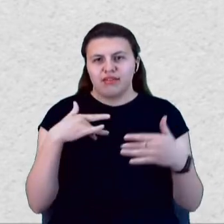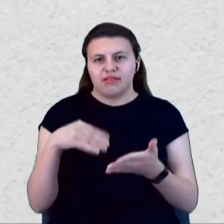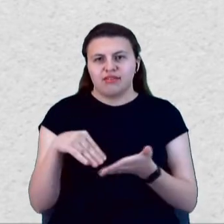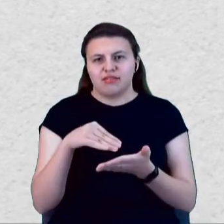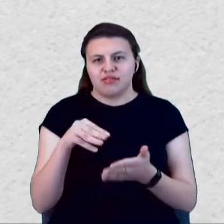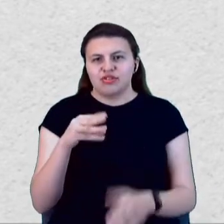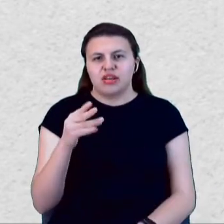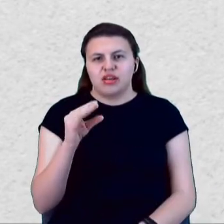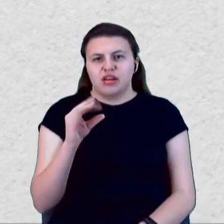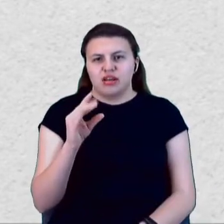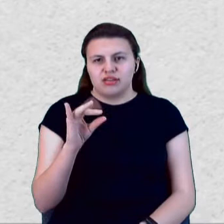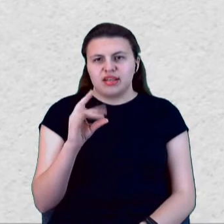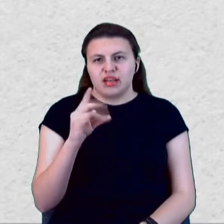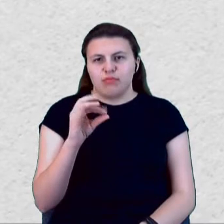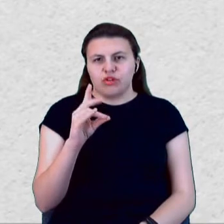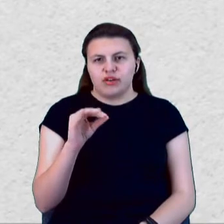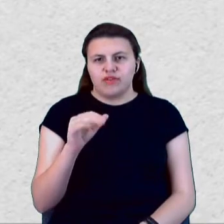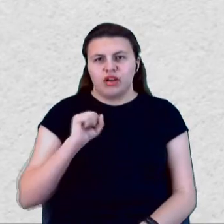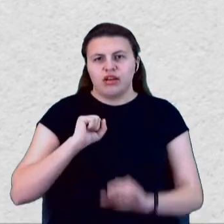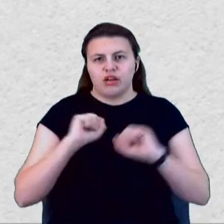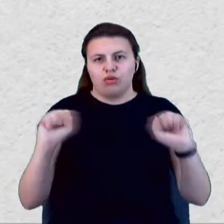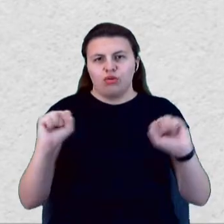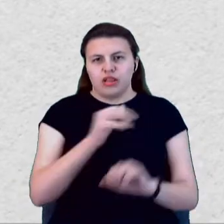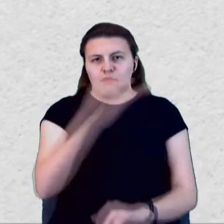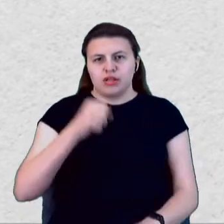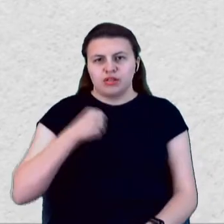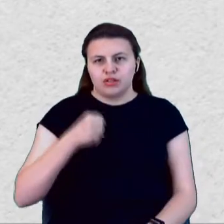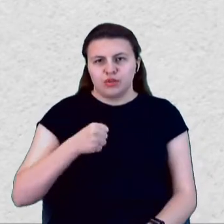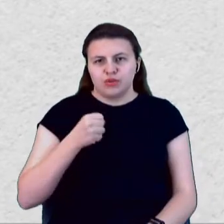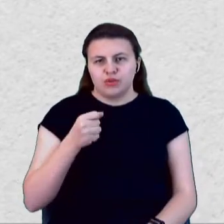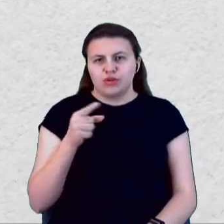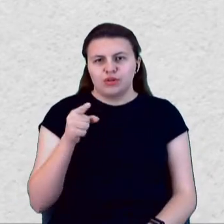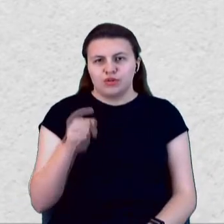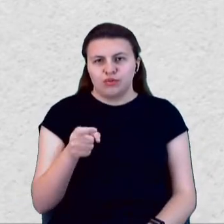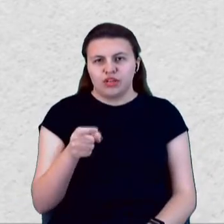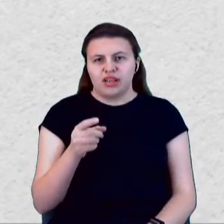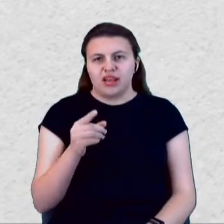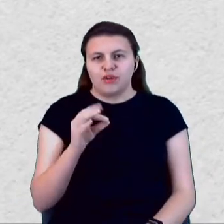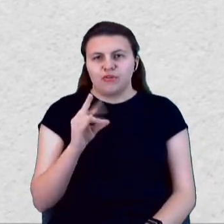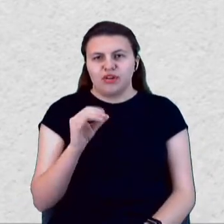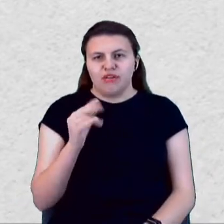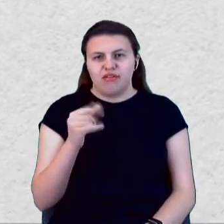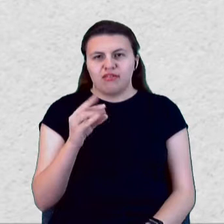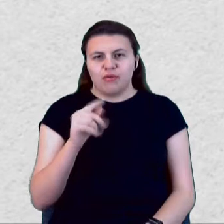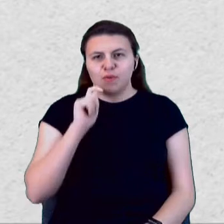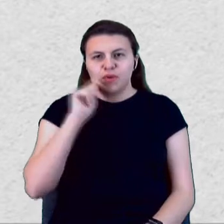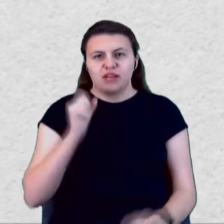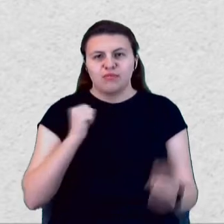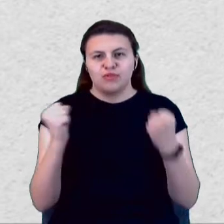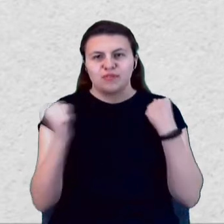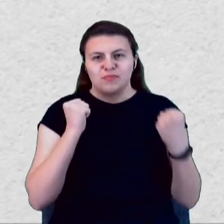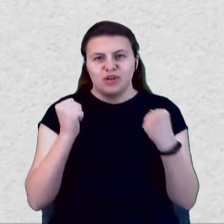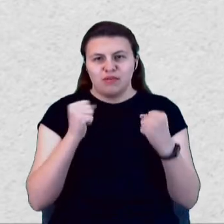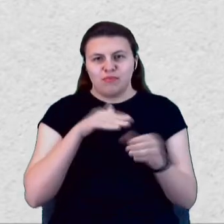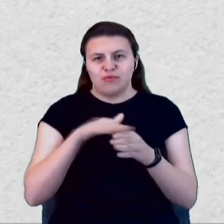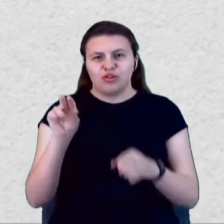герой Небесної сотні, Куркіна Ганна, українська спортсменка, абсолютна чемпіонка світу з пауерліфтингу, володарка 14 рекордів,